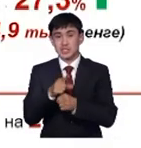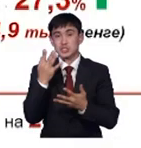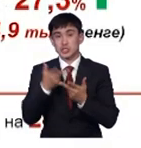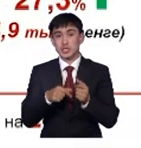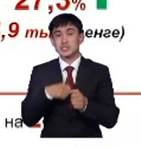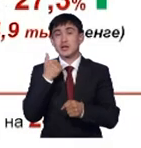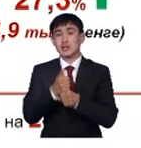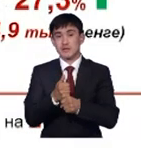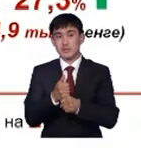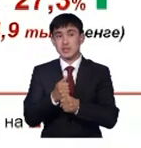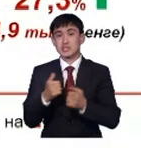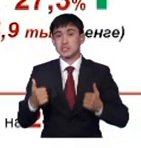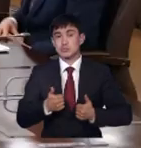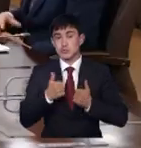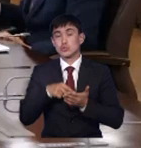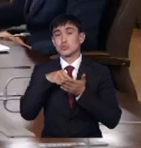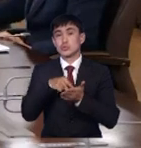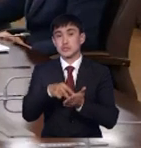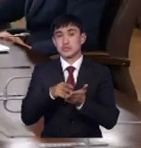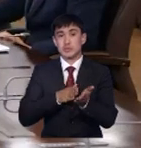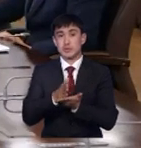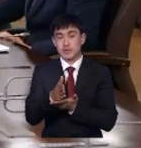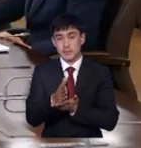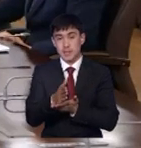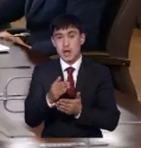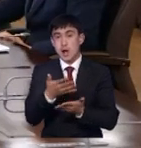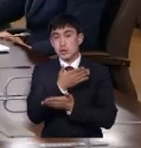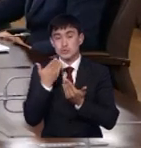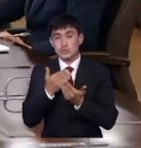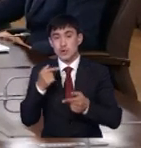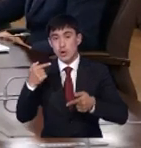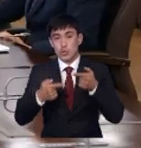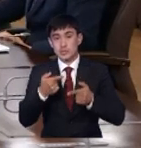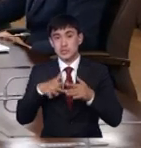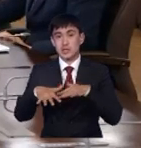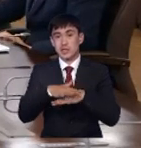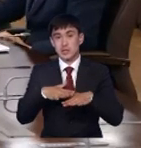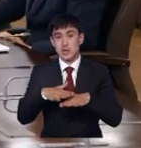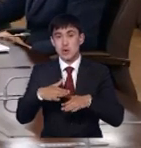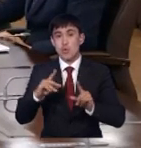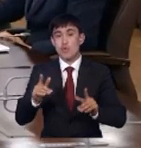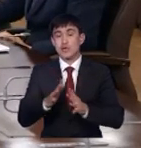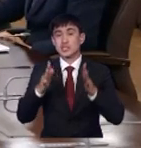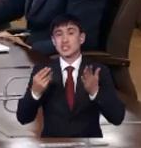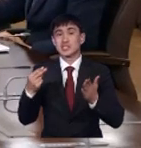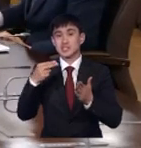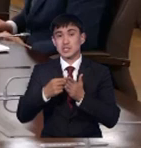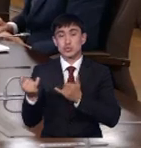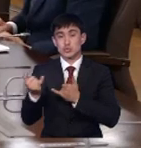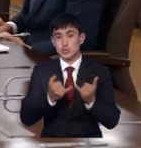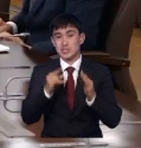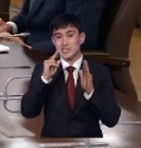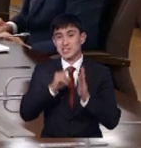считаются ключевыми для стимулирования туристической отрасли. Отсутствие конкуренции на рынке приводит к увеличению цен на услуги